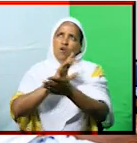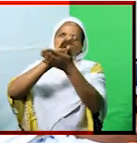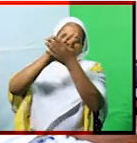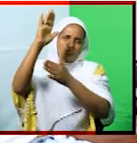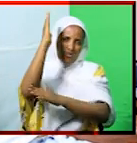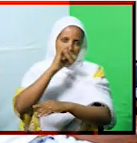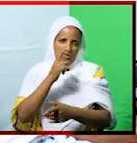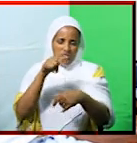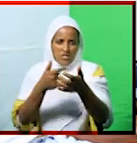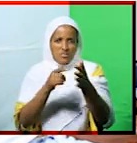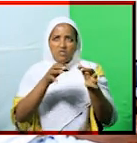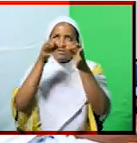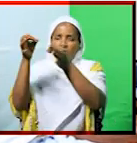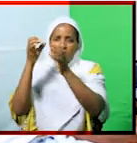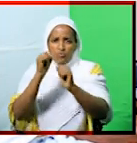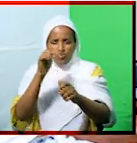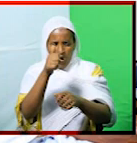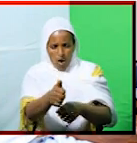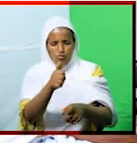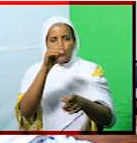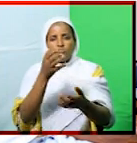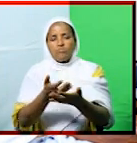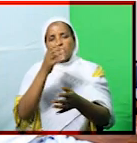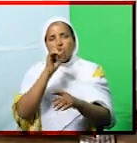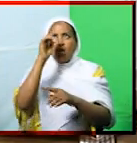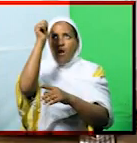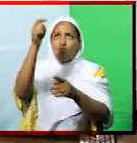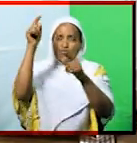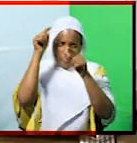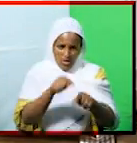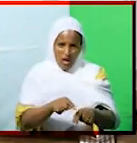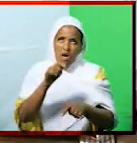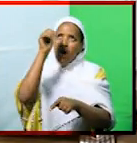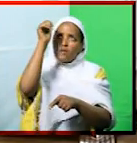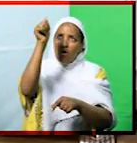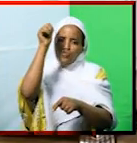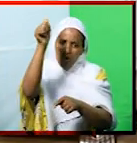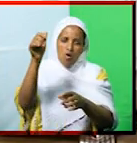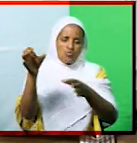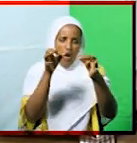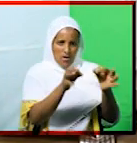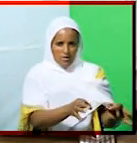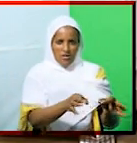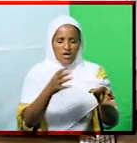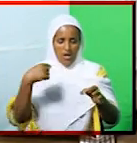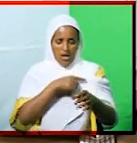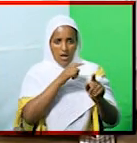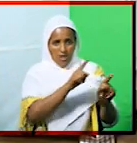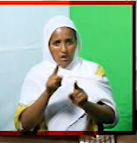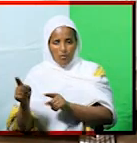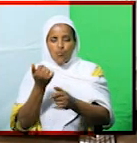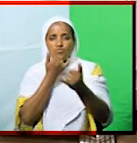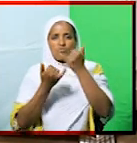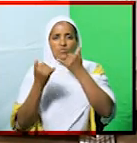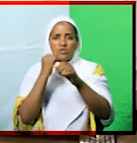ያስፈልገዋል። ደግሞ የለውም። እንደበደለ ጸጋው ተገፈፈ፣ ምን ይክሳል? ስለዚህ እግዚአብሔርን ደግሞ ለኃጢአት ካሳ የሚሆነው ነገር